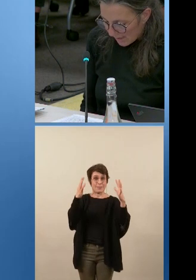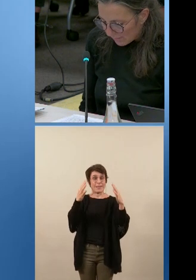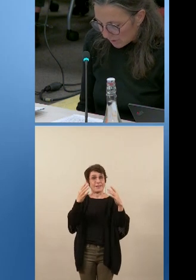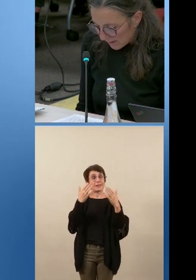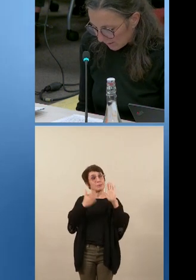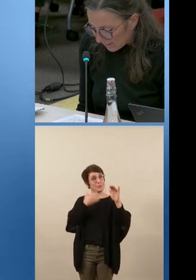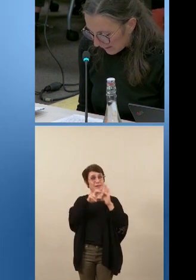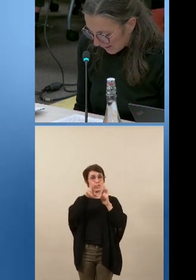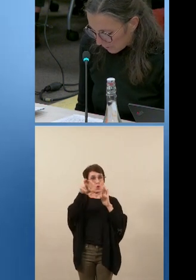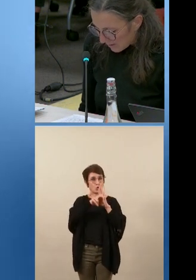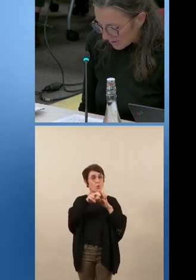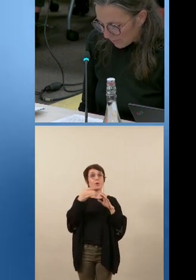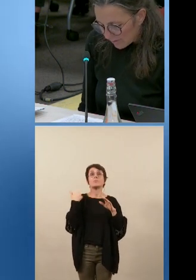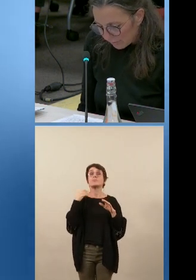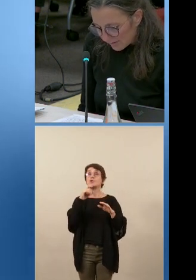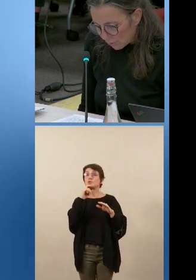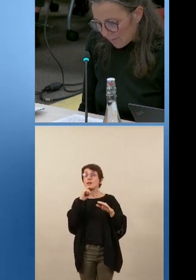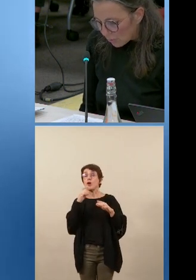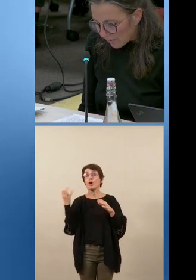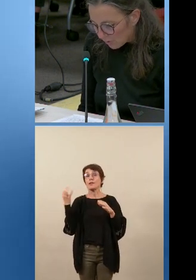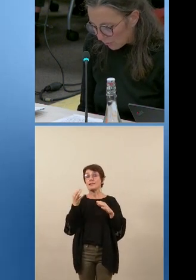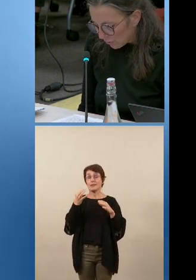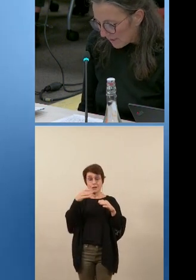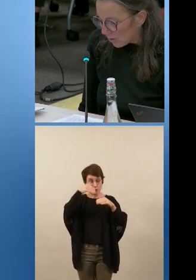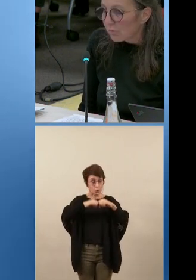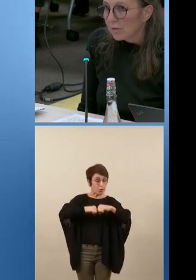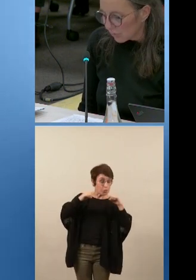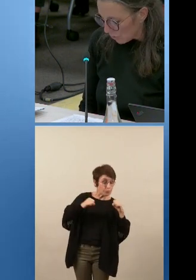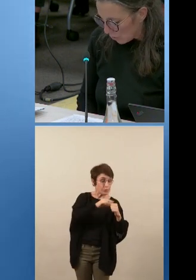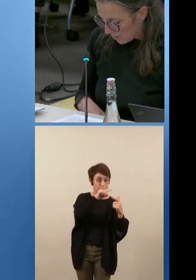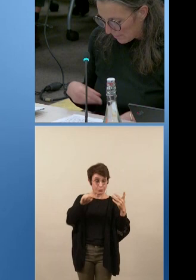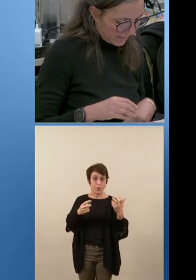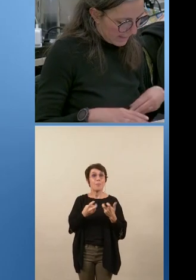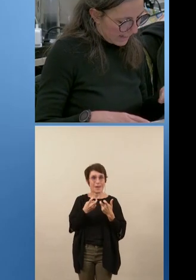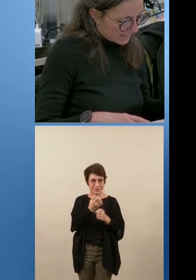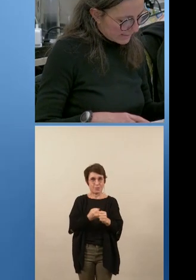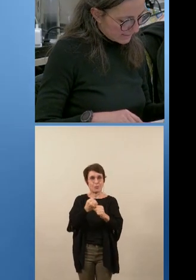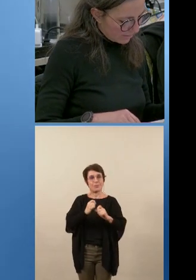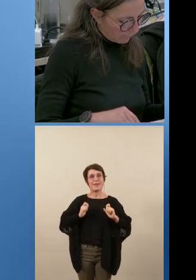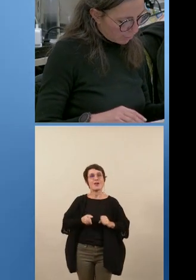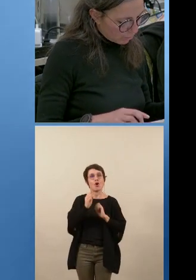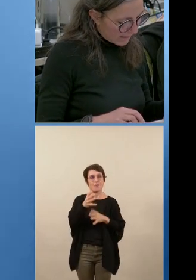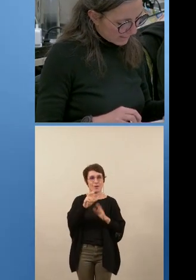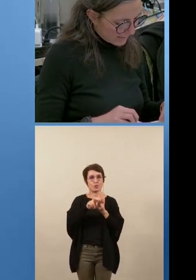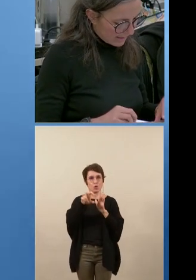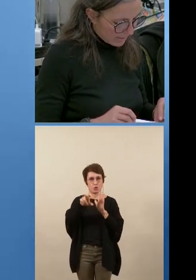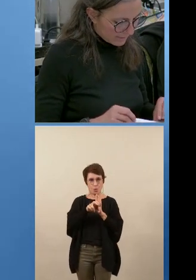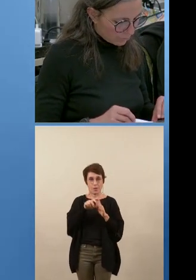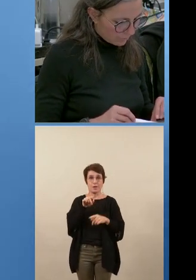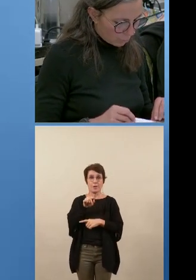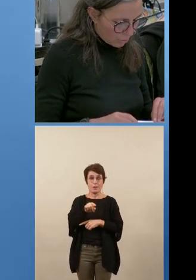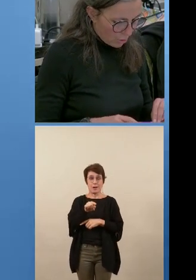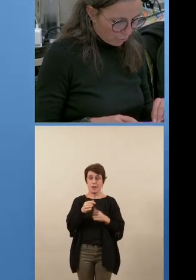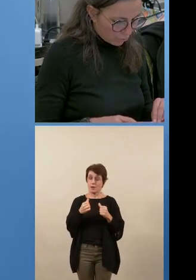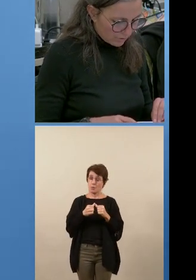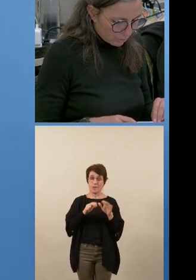comme l'a évoqué il y a quelques instants Vincent fristau par l'ouverture de l'école du vélo de Grenoble celle-ci renforcera l'accès à la pratique du